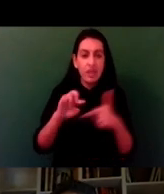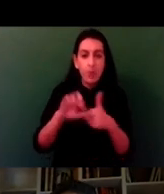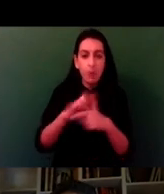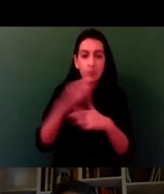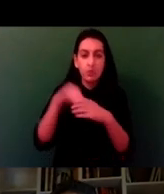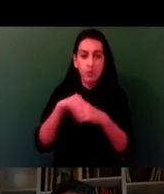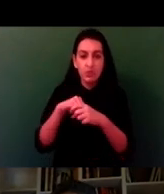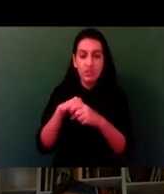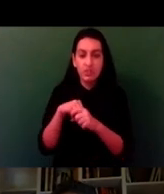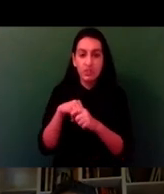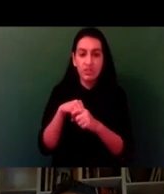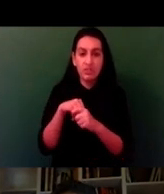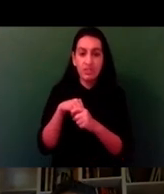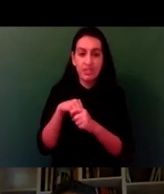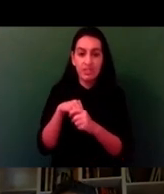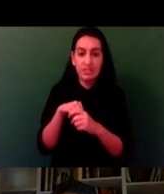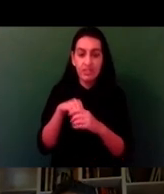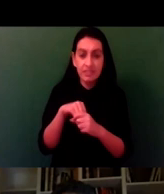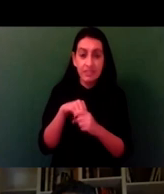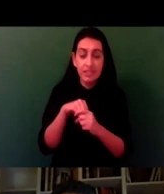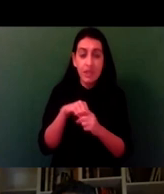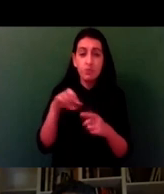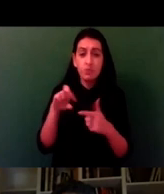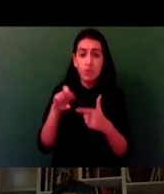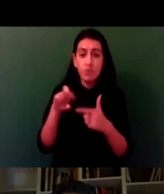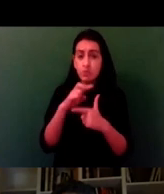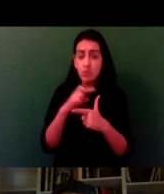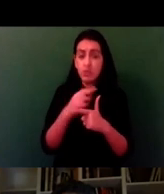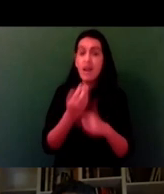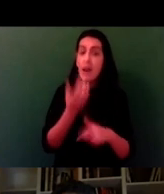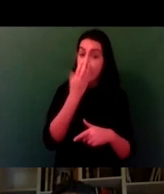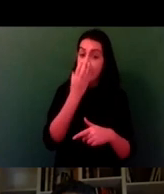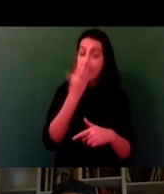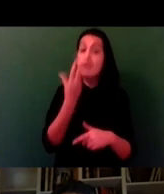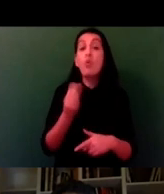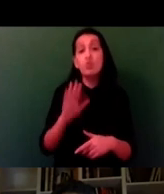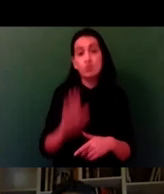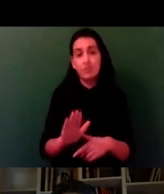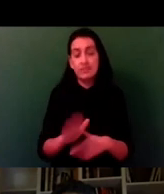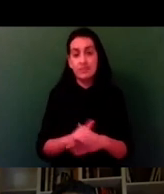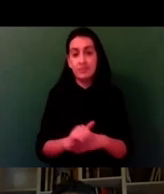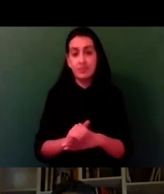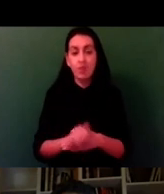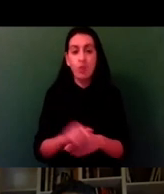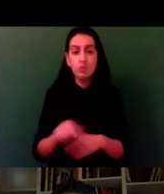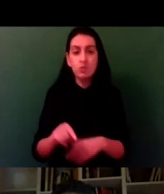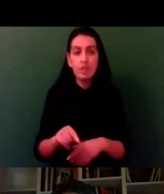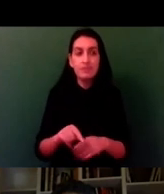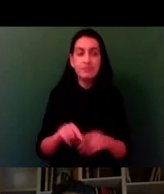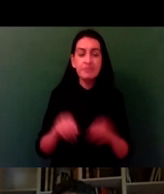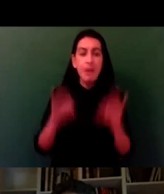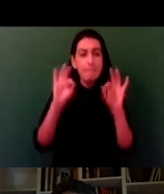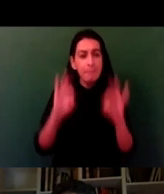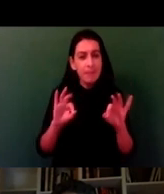askıya almamız gibi bir şey de ne yazık ki söz konusu olamıyor. Bu yüzden hani bunun bir başlangıcıdır, bir deneyimidir, başlangıcı demeyeyim çok iddialı olur ama